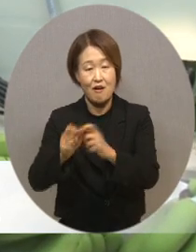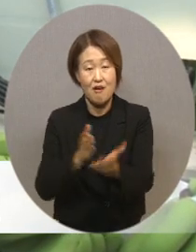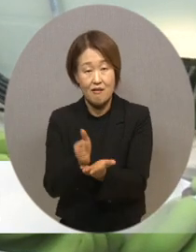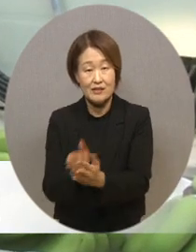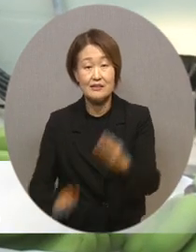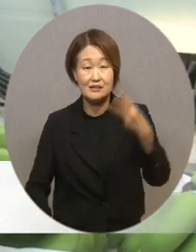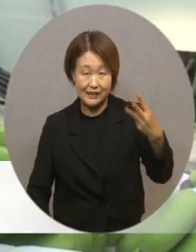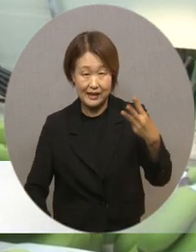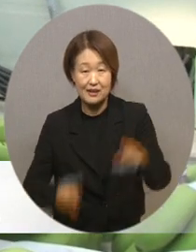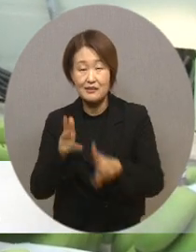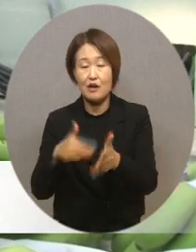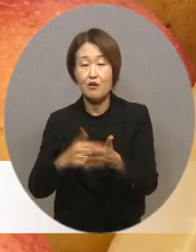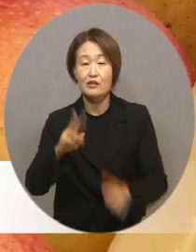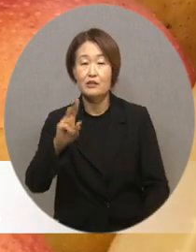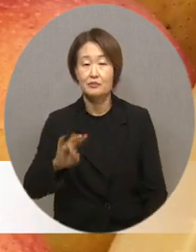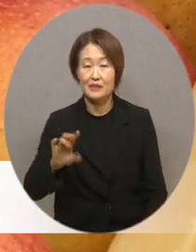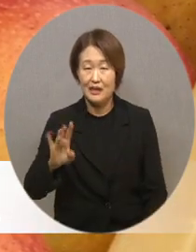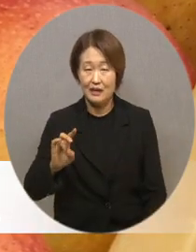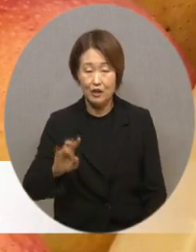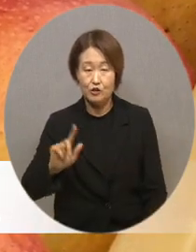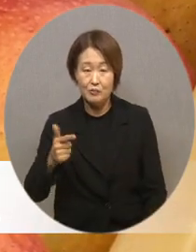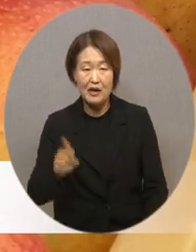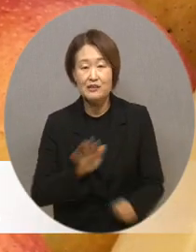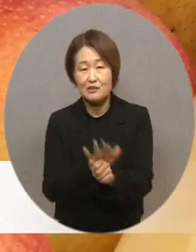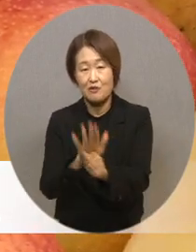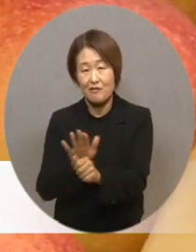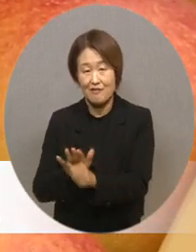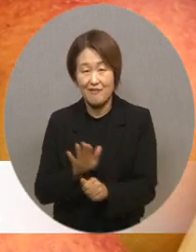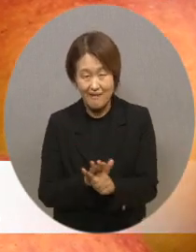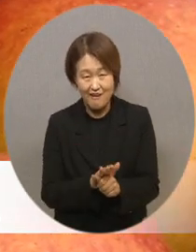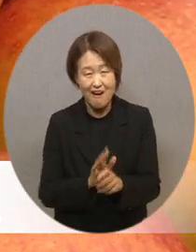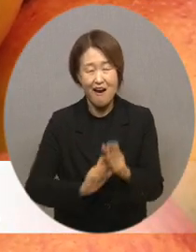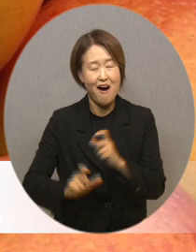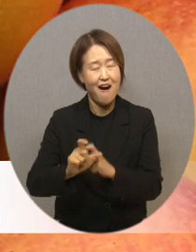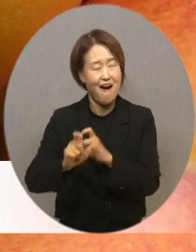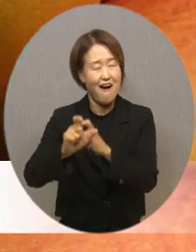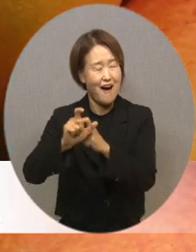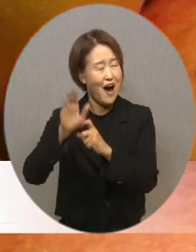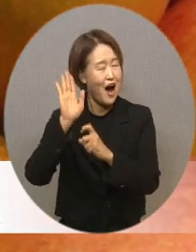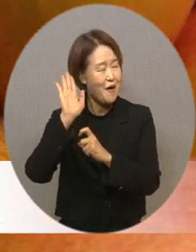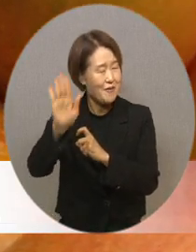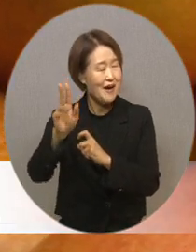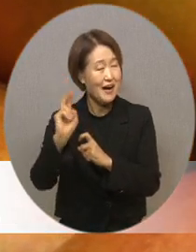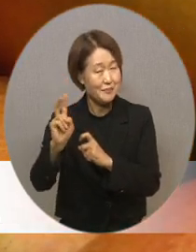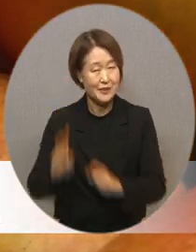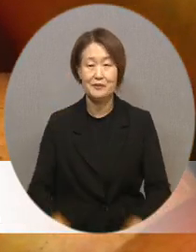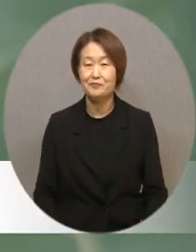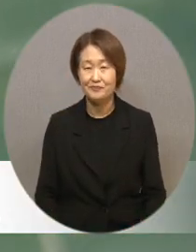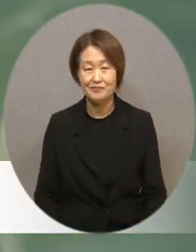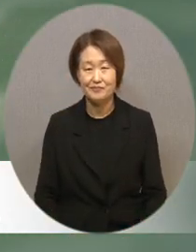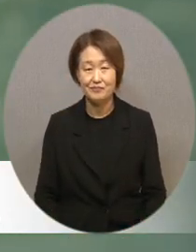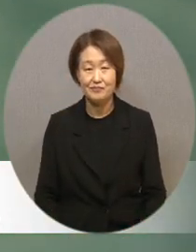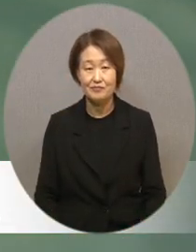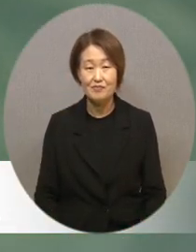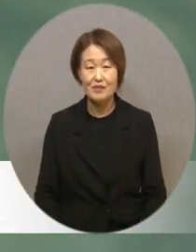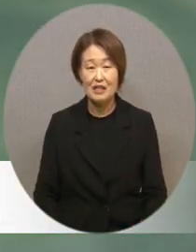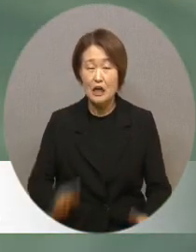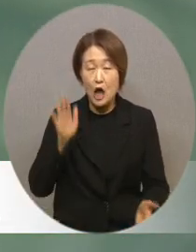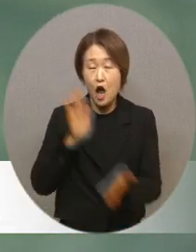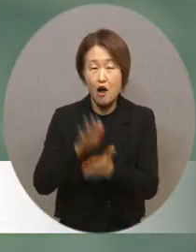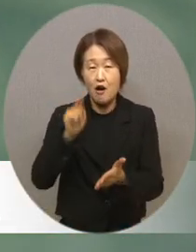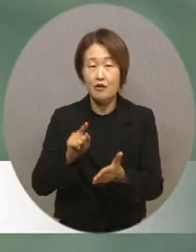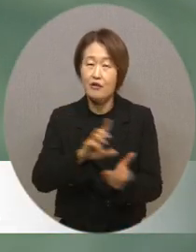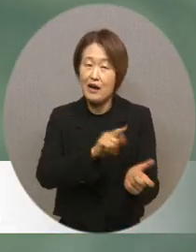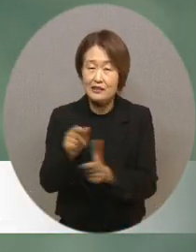사업에 600억 원을 지원해 아열대 작물 생산 중심지로 우뚝 설 계획이라고 밝혔습니다. 아열대 과수와